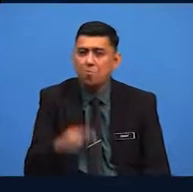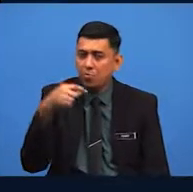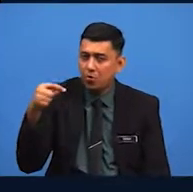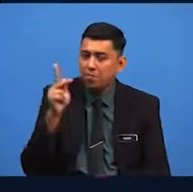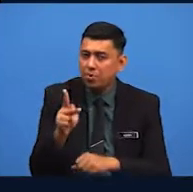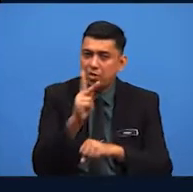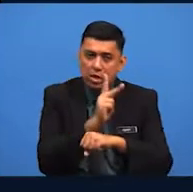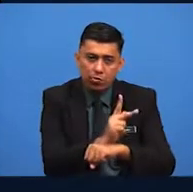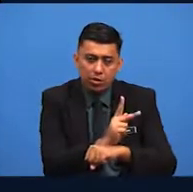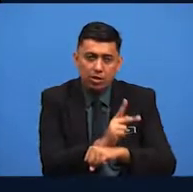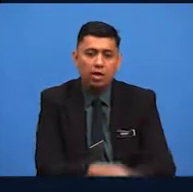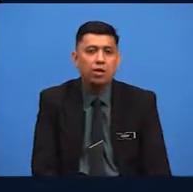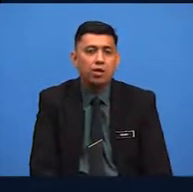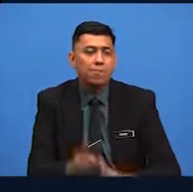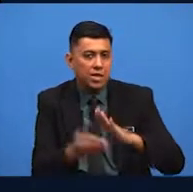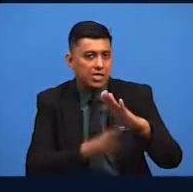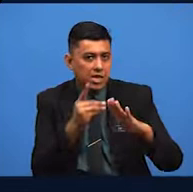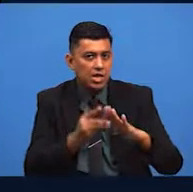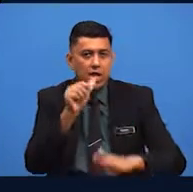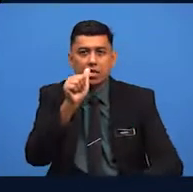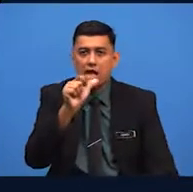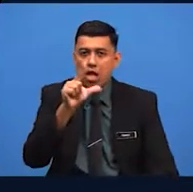sudokod berdasarkan algoritma.